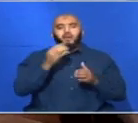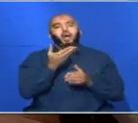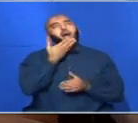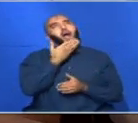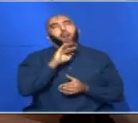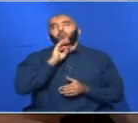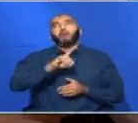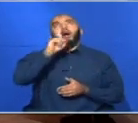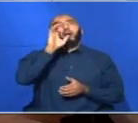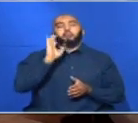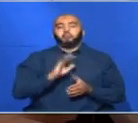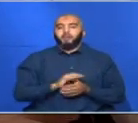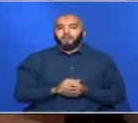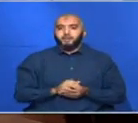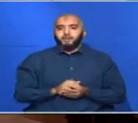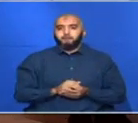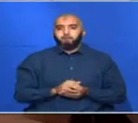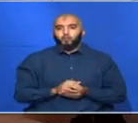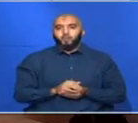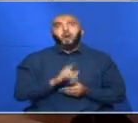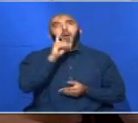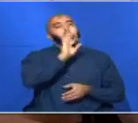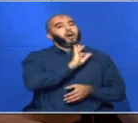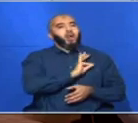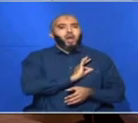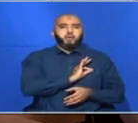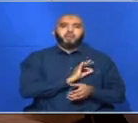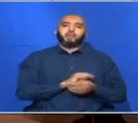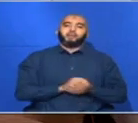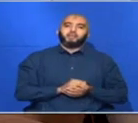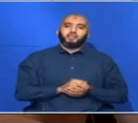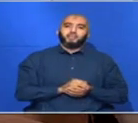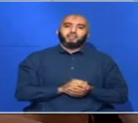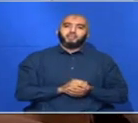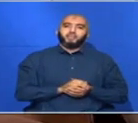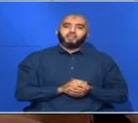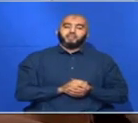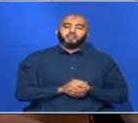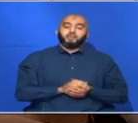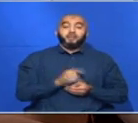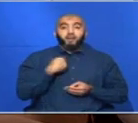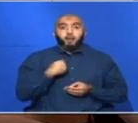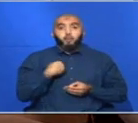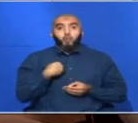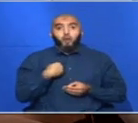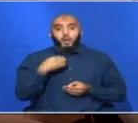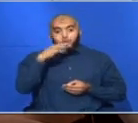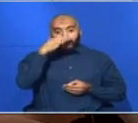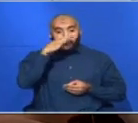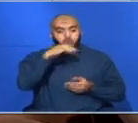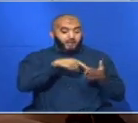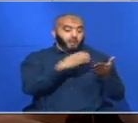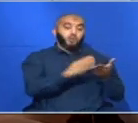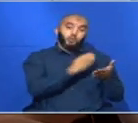رب العالمين الرحمن الرحيم فانني ذكرت المولى عز وجل